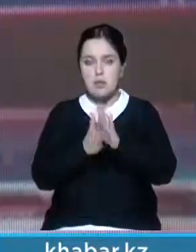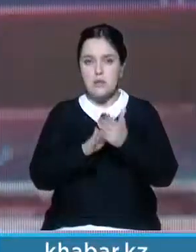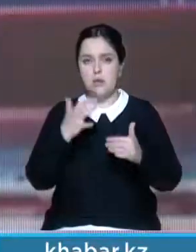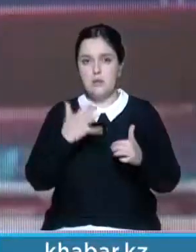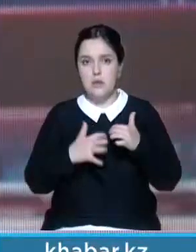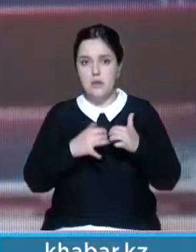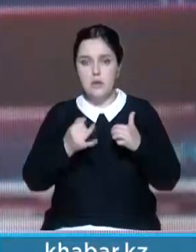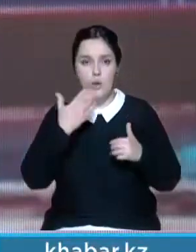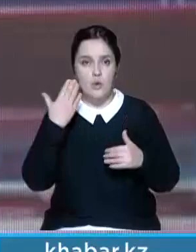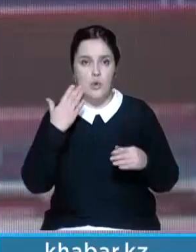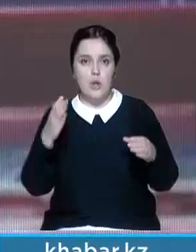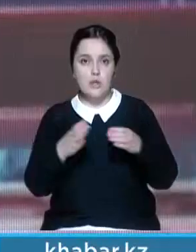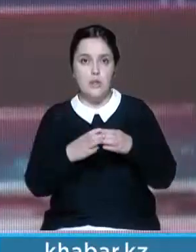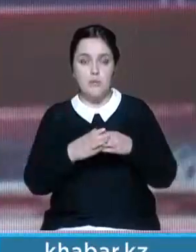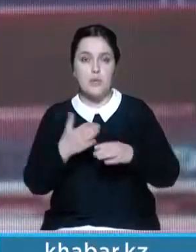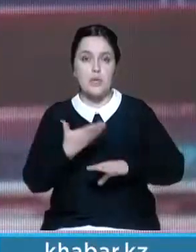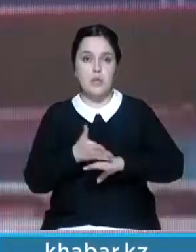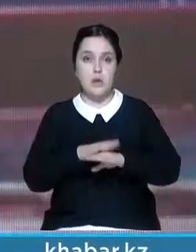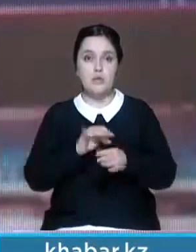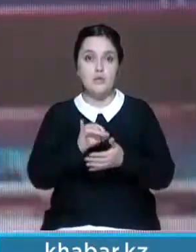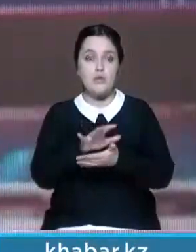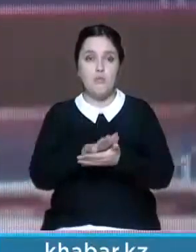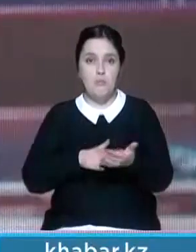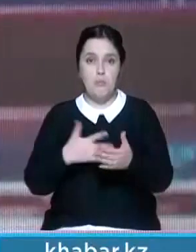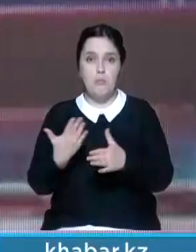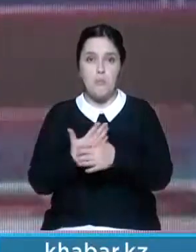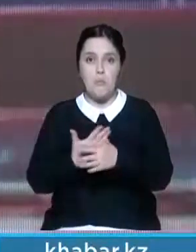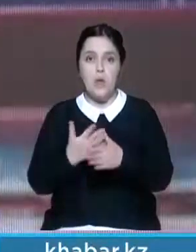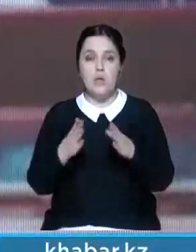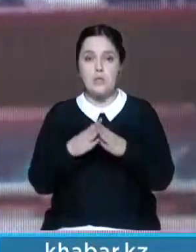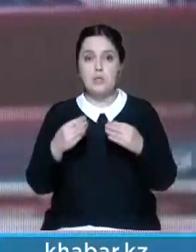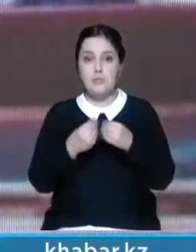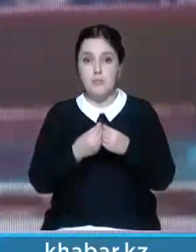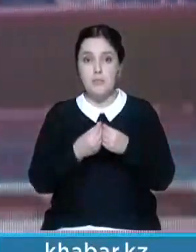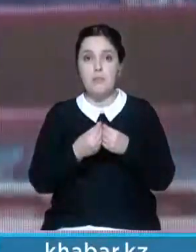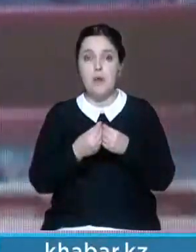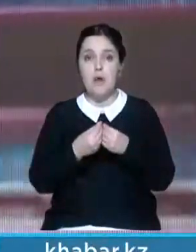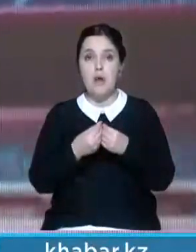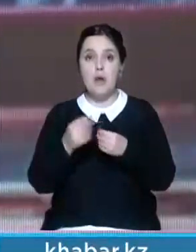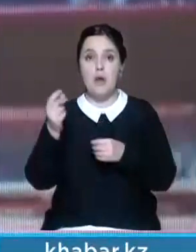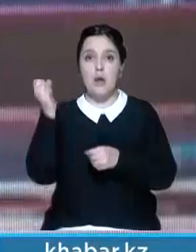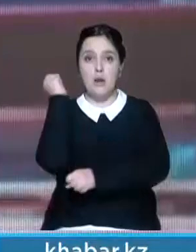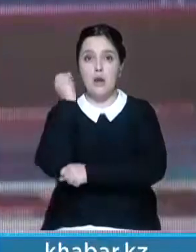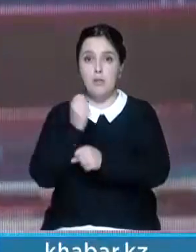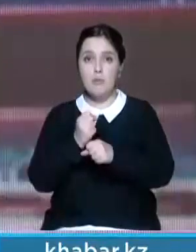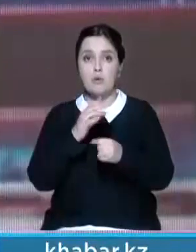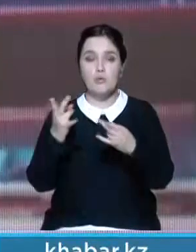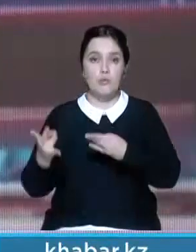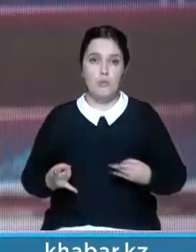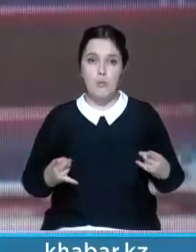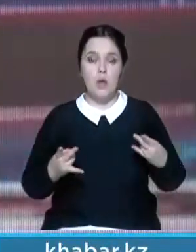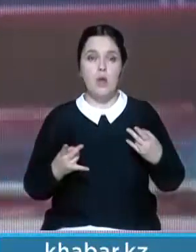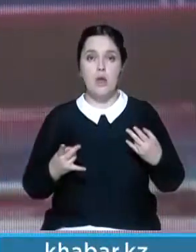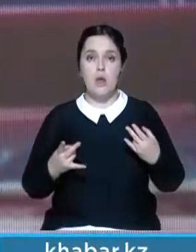средней и легкой степени тяжести. Пациенты продолжают получать помощь. Семьям погибших шахтеров оказывается